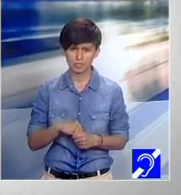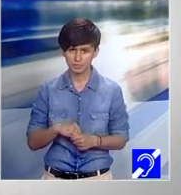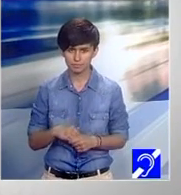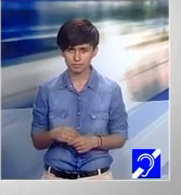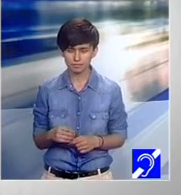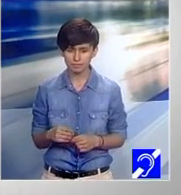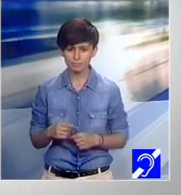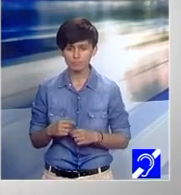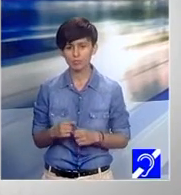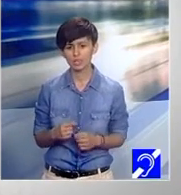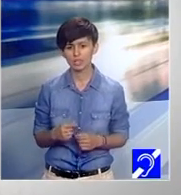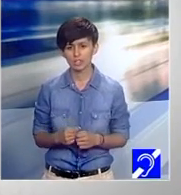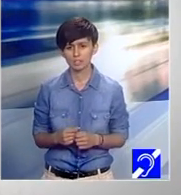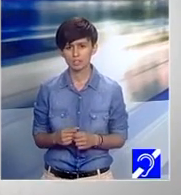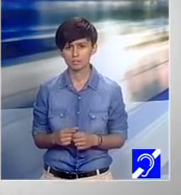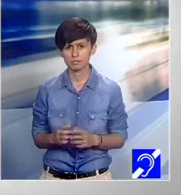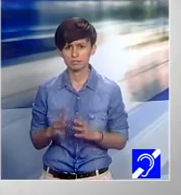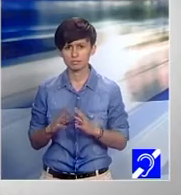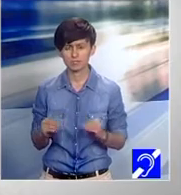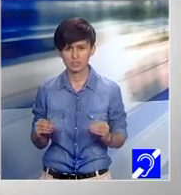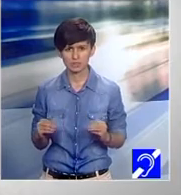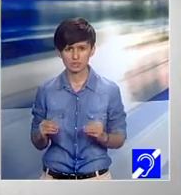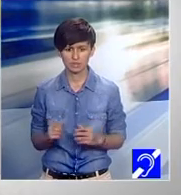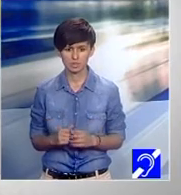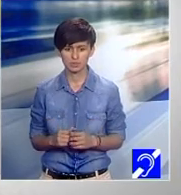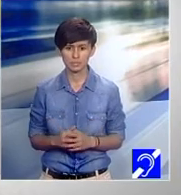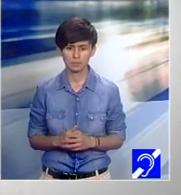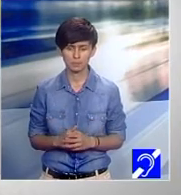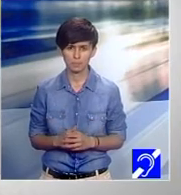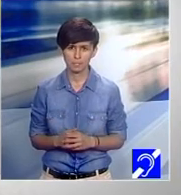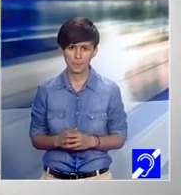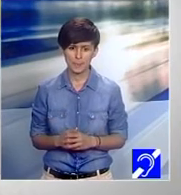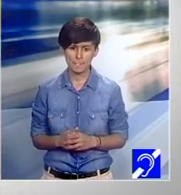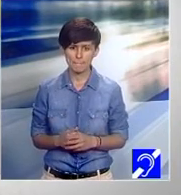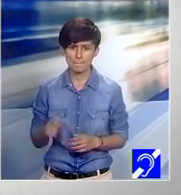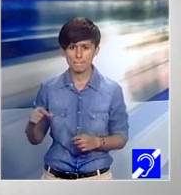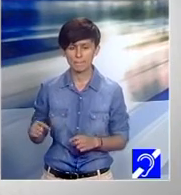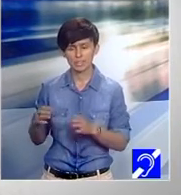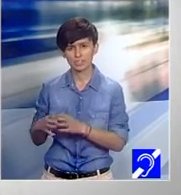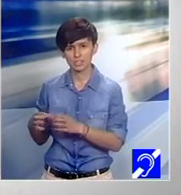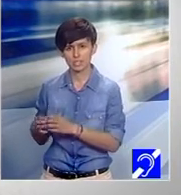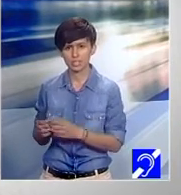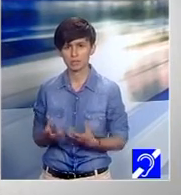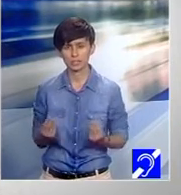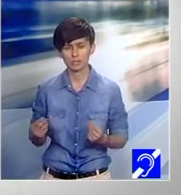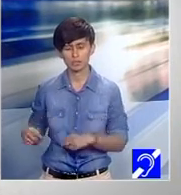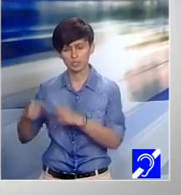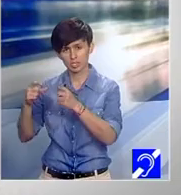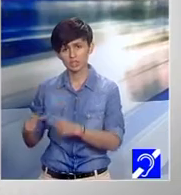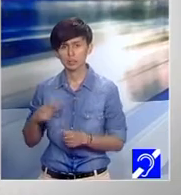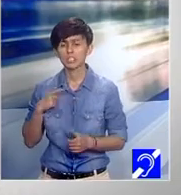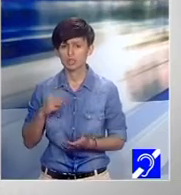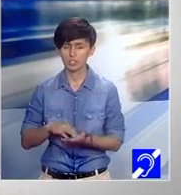rolul psihologului este extrem de important. Iată. Să mă duc, sigur, în fața Parlamentului și exact, să-mi dau echipa foc. Multidisciplinară. Probabil că noi am fost o familie